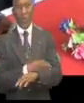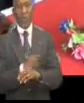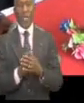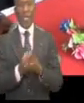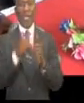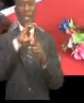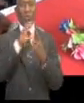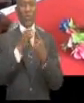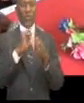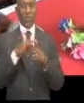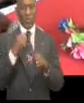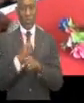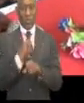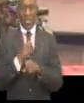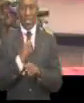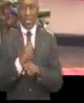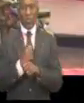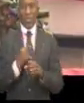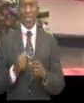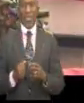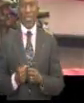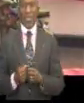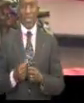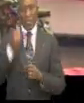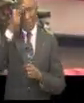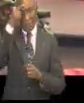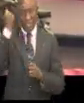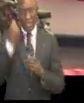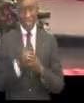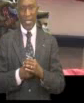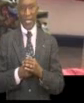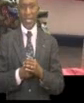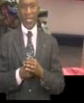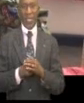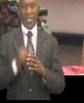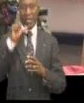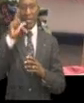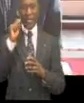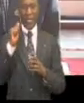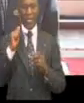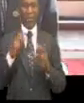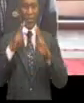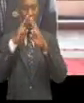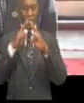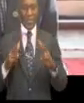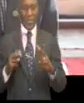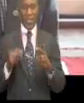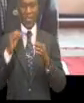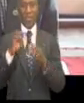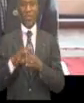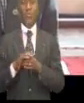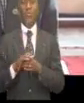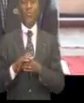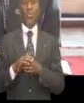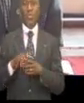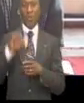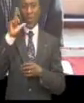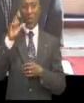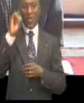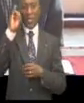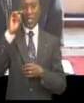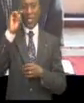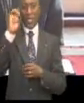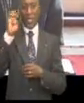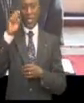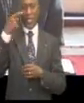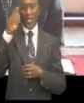de Liège en Belgique appuient les villes de la République démocratique du Congo pour qu'elles améliorent à leur tour les services de